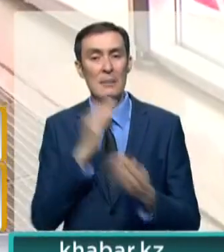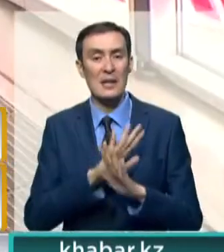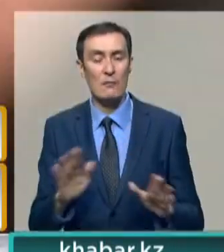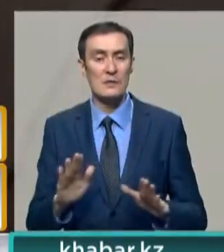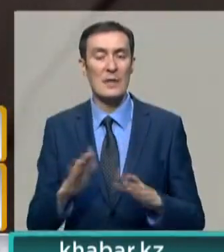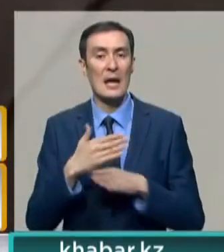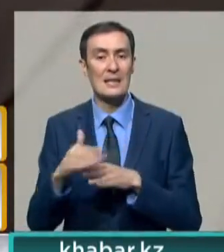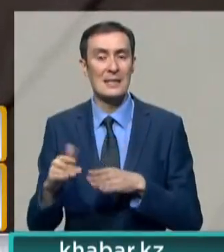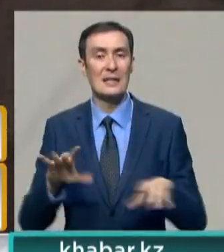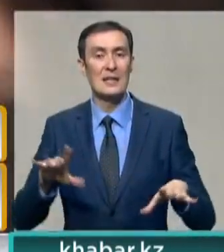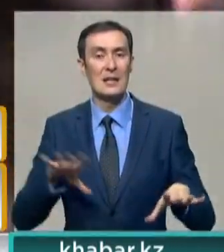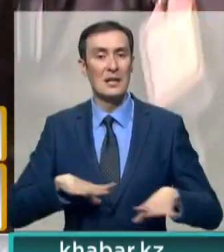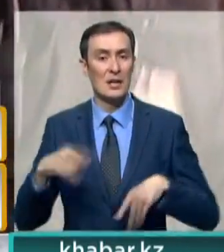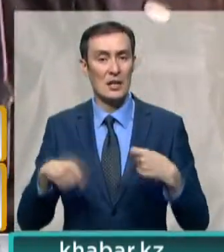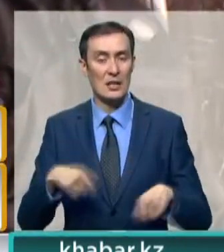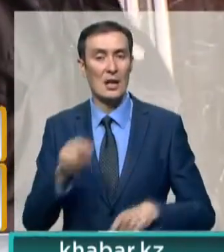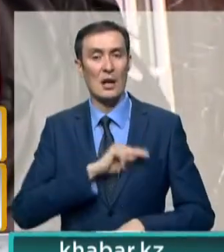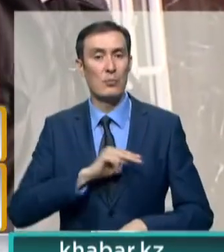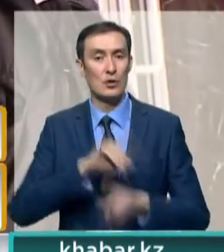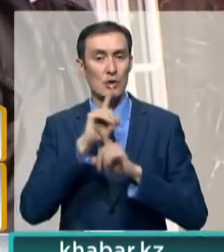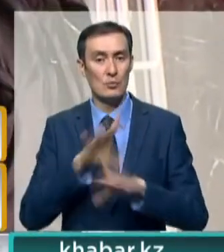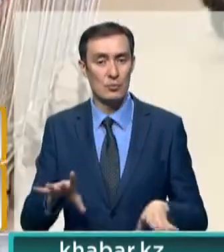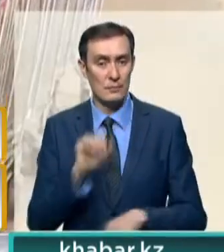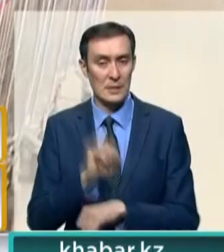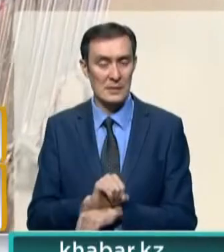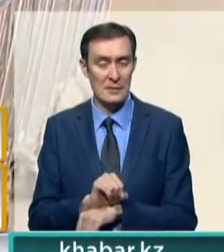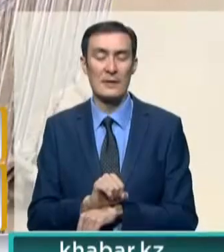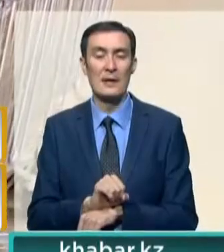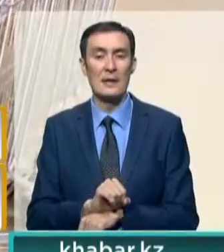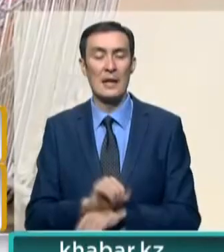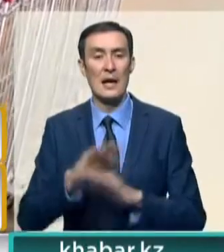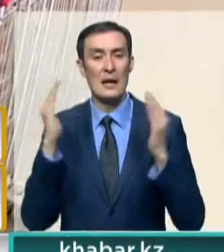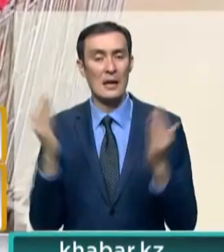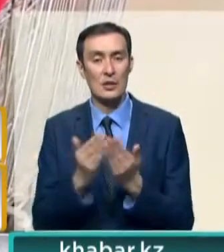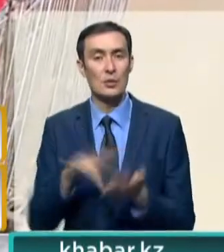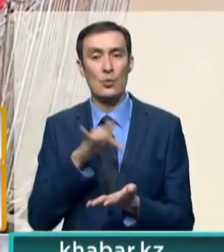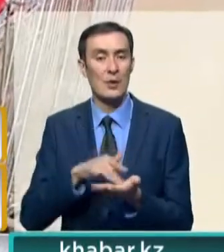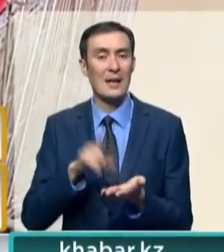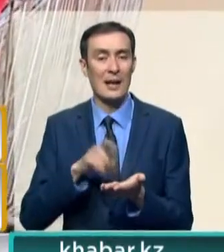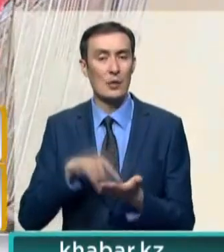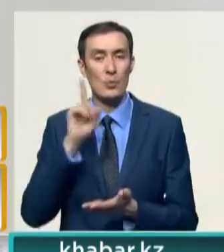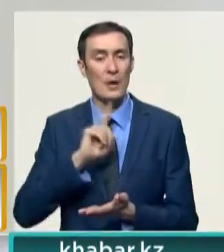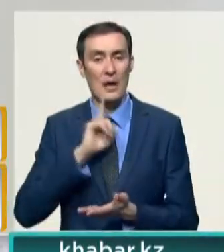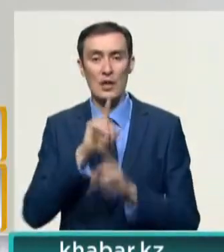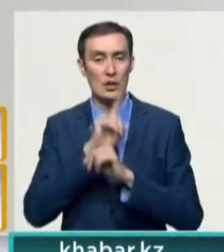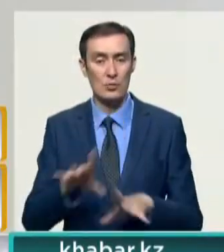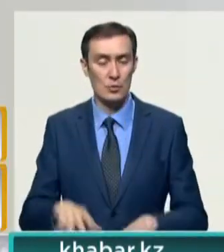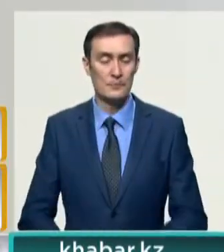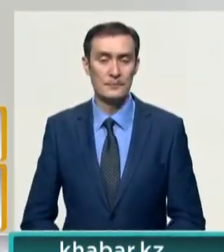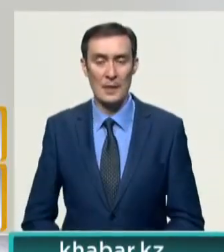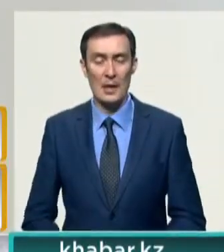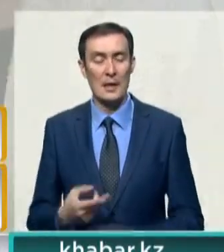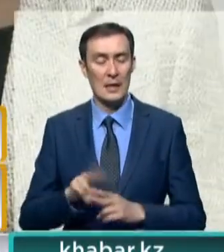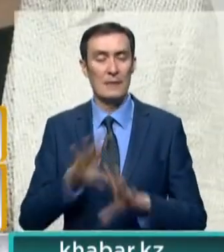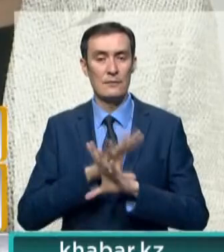непродовольственные отделы и рынки прекращают свою работу. И еще раз хочу напомнить, что на карантин Караганду закрывать пока не планируют. У меня вся информация к этому